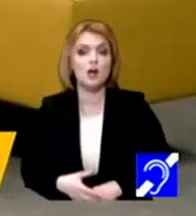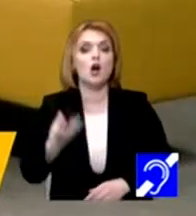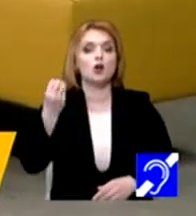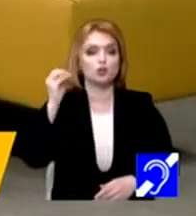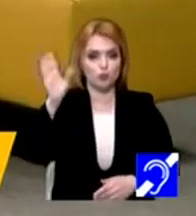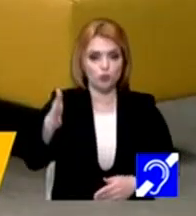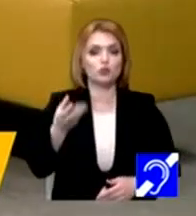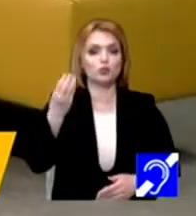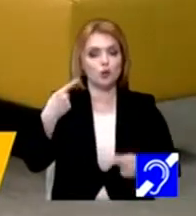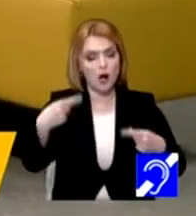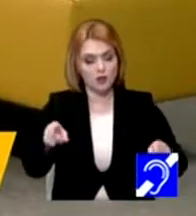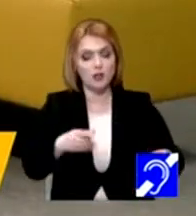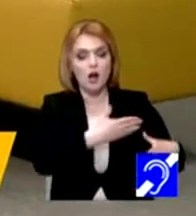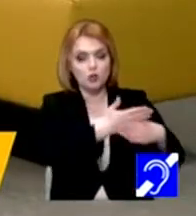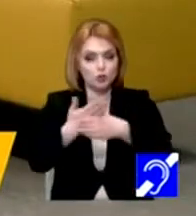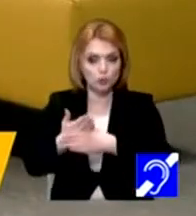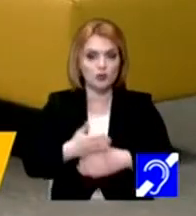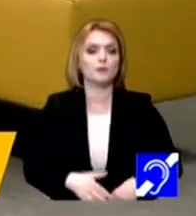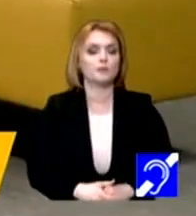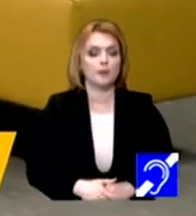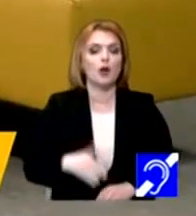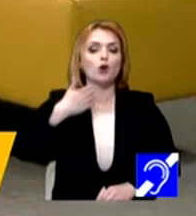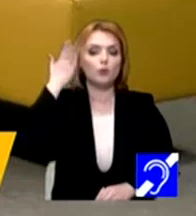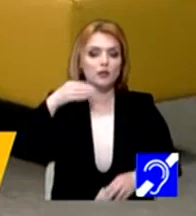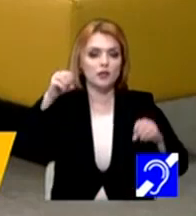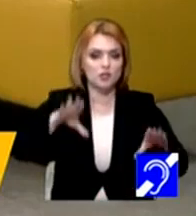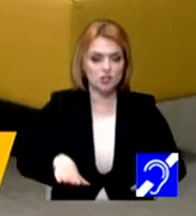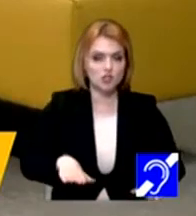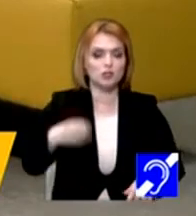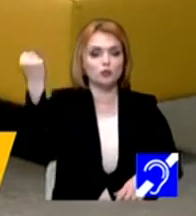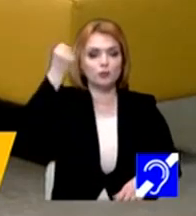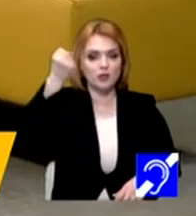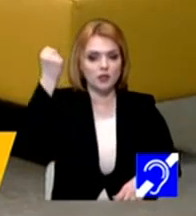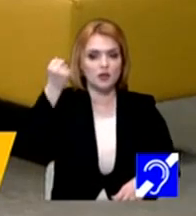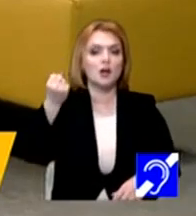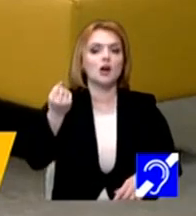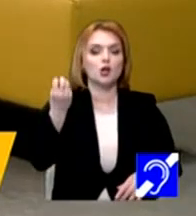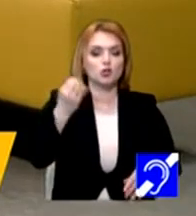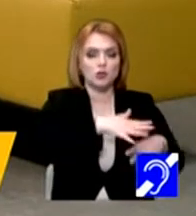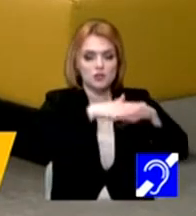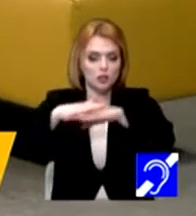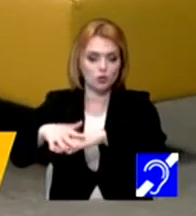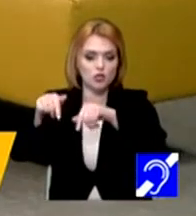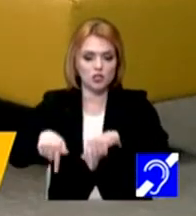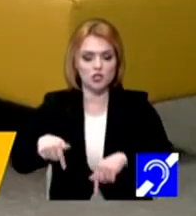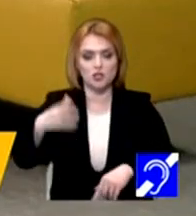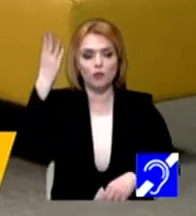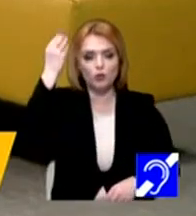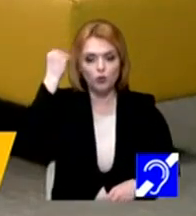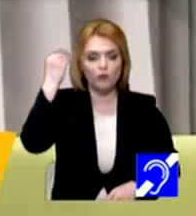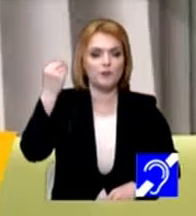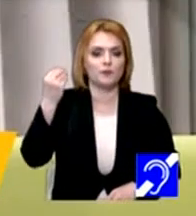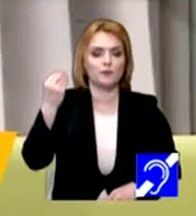urma și altele. Guvernul României a decis duminică să aloce Republicii Moldova o cantitate impresionantă de